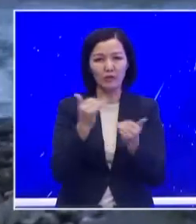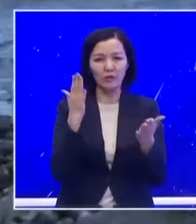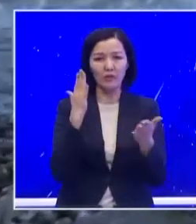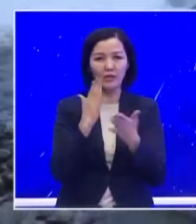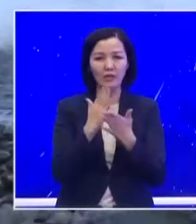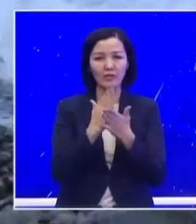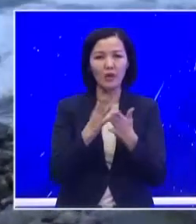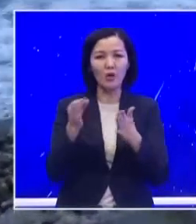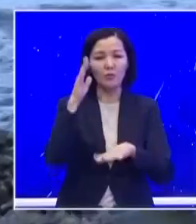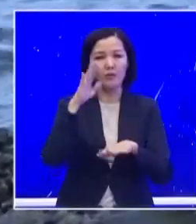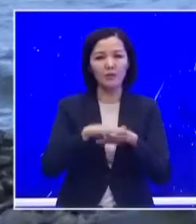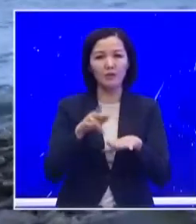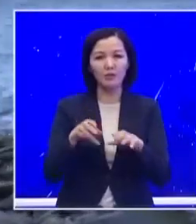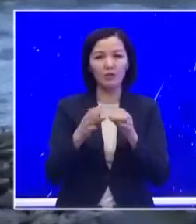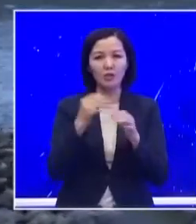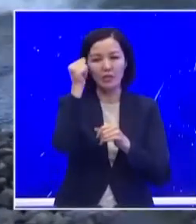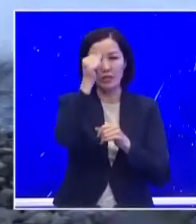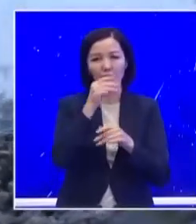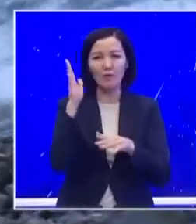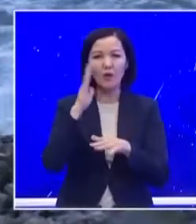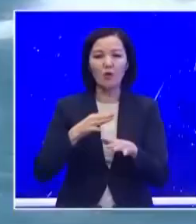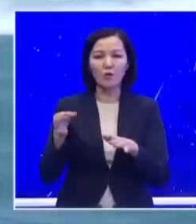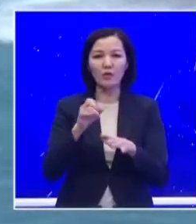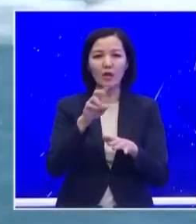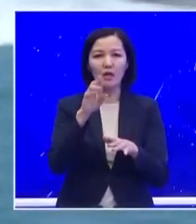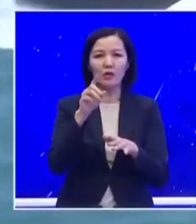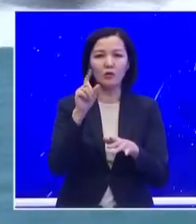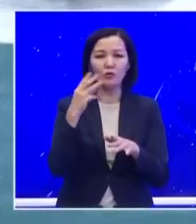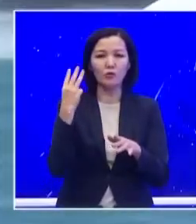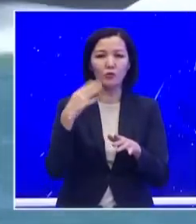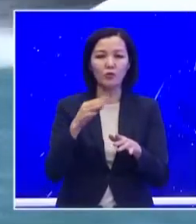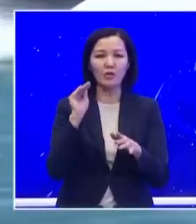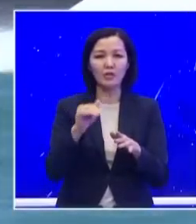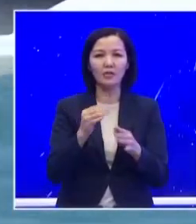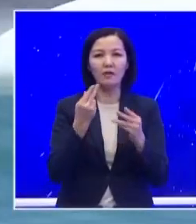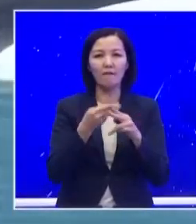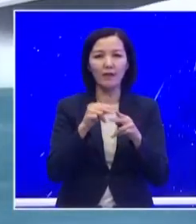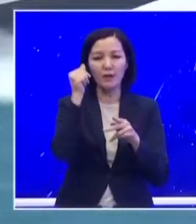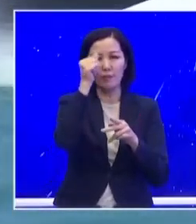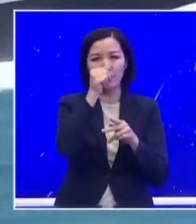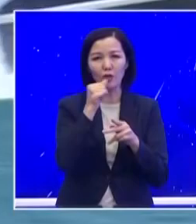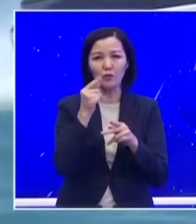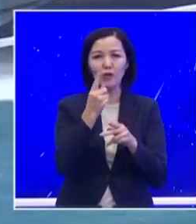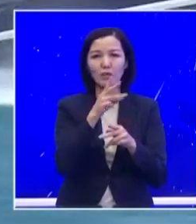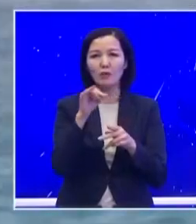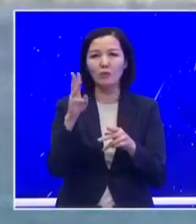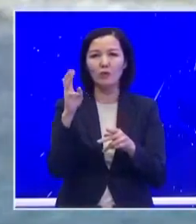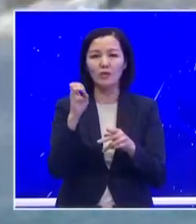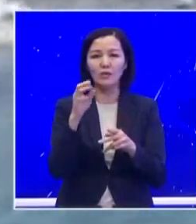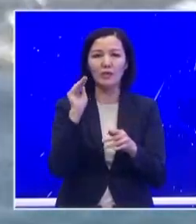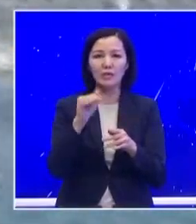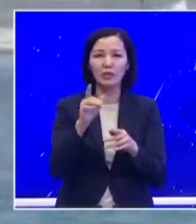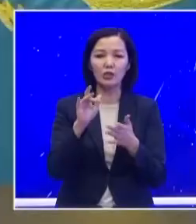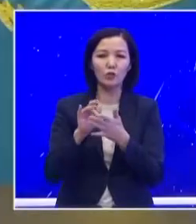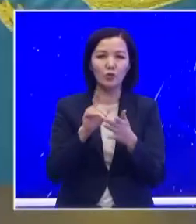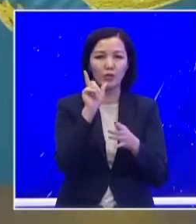Баталов. Так, если в 2014 году озеро Алаколь посещало 140 тысяч человек, то уже в этом году там побывал 1 миллион 300 тысяч